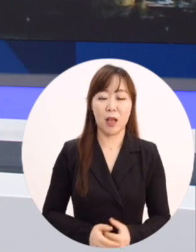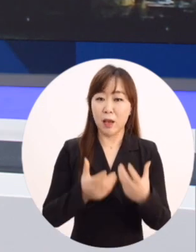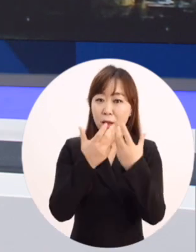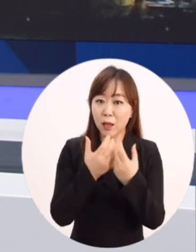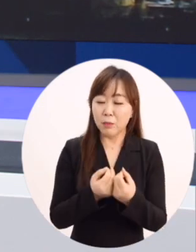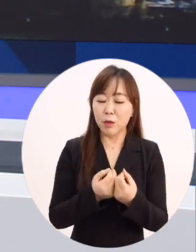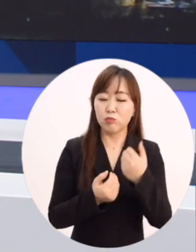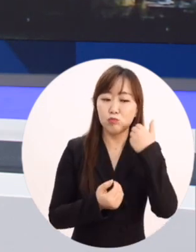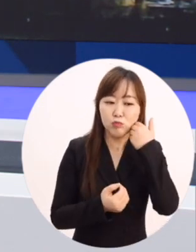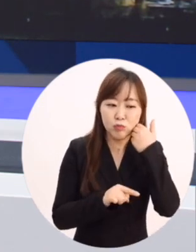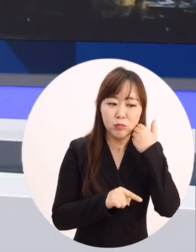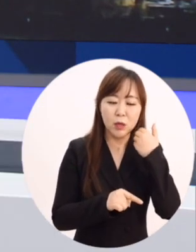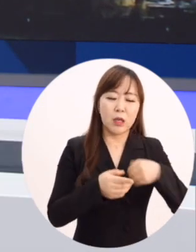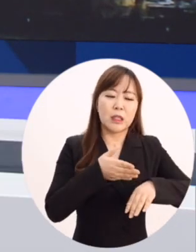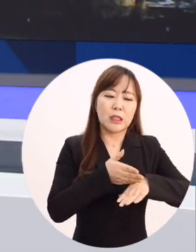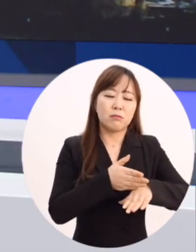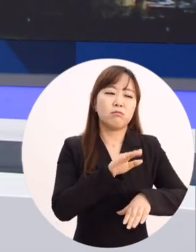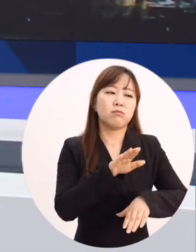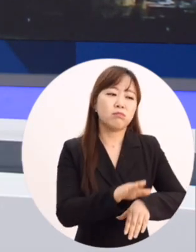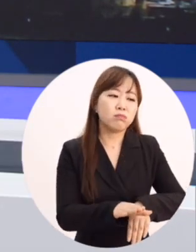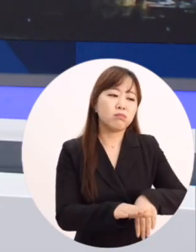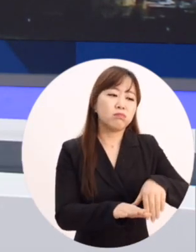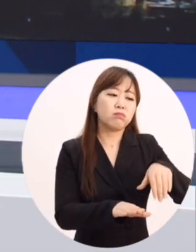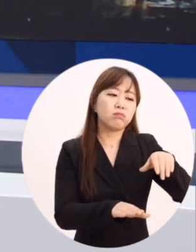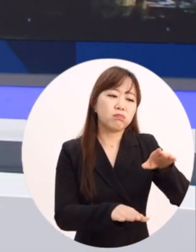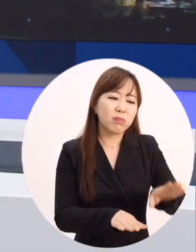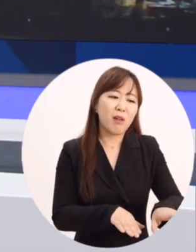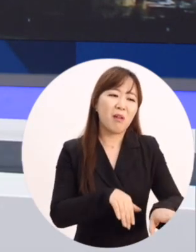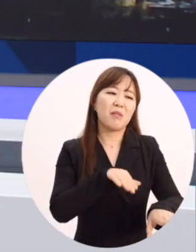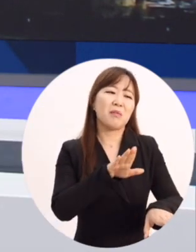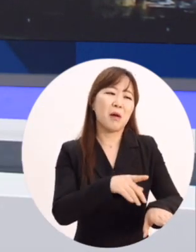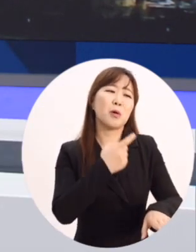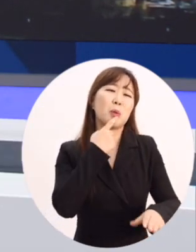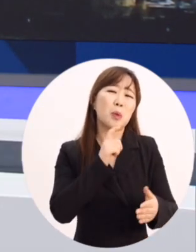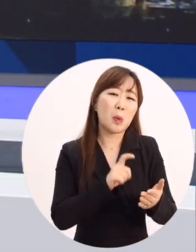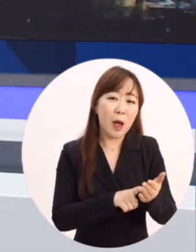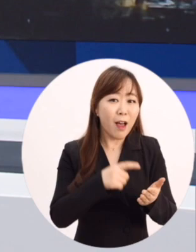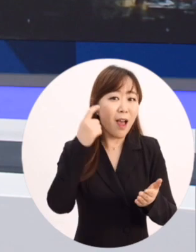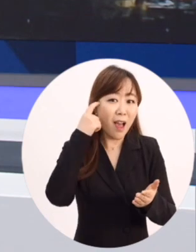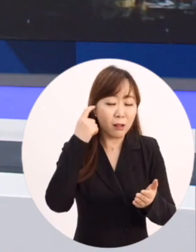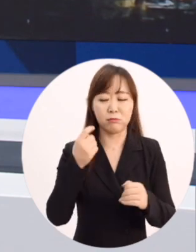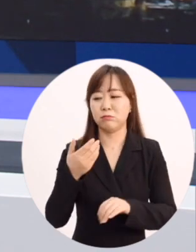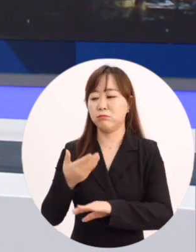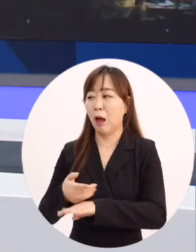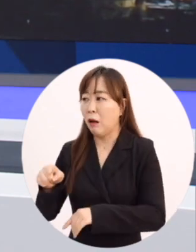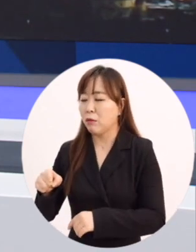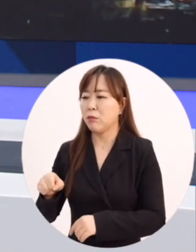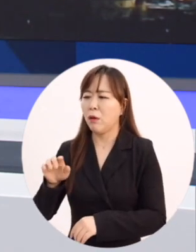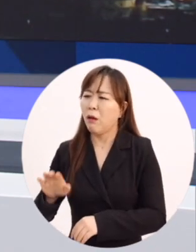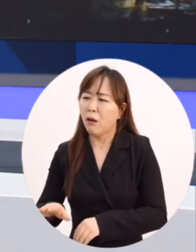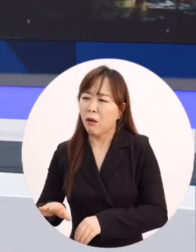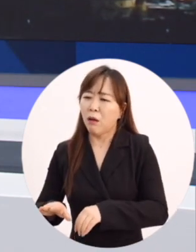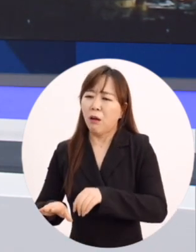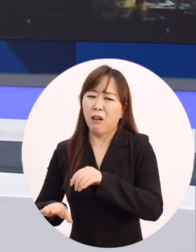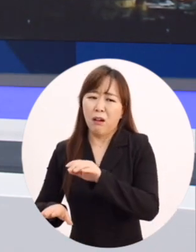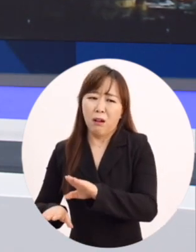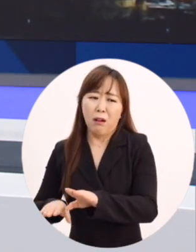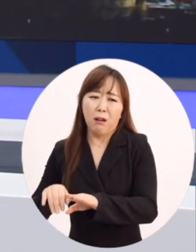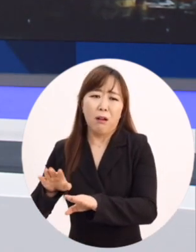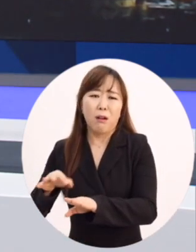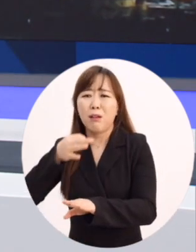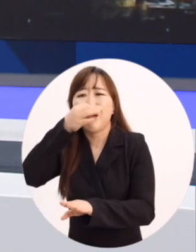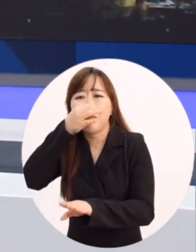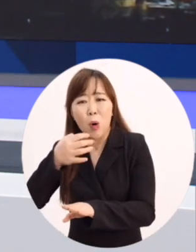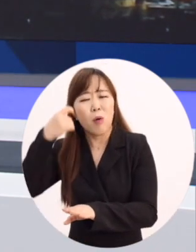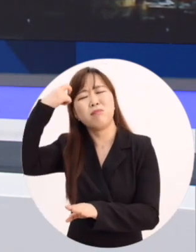예를 들어 어떤 사람은 느리게 걷는 활동을 아주 쉽다고 느낄 수 있지만 다른 사람은 약간 힘들다고 느낄